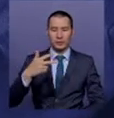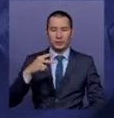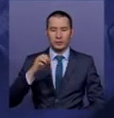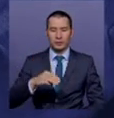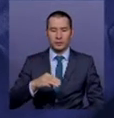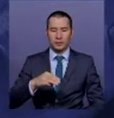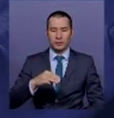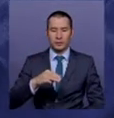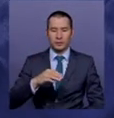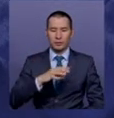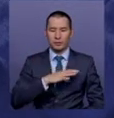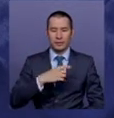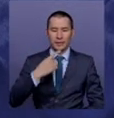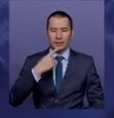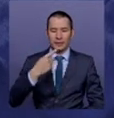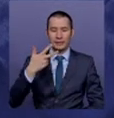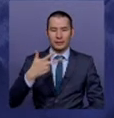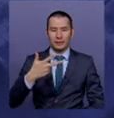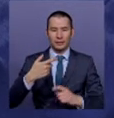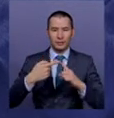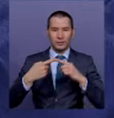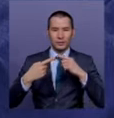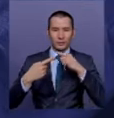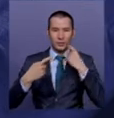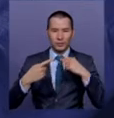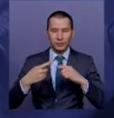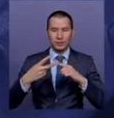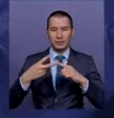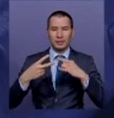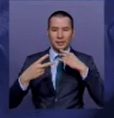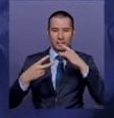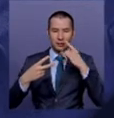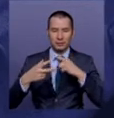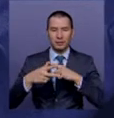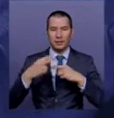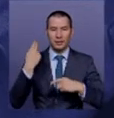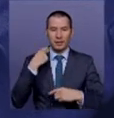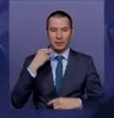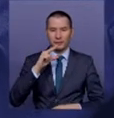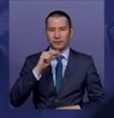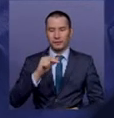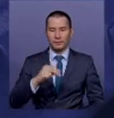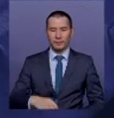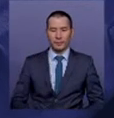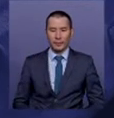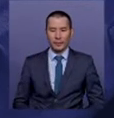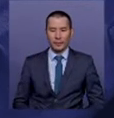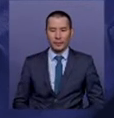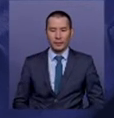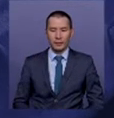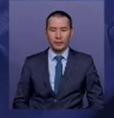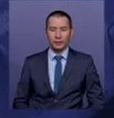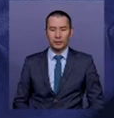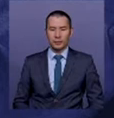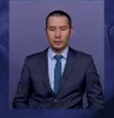өткізілген онлайн жиында президенттік институт аясында ел болып қалыптасуда қабылданған маңызды шешімдер аталды. Өте маңызды тарихи рөл ең